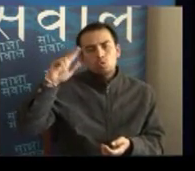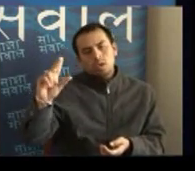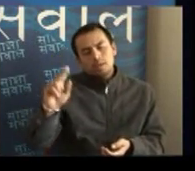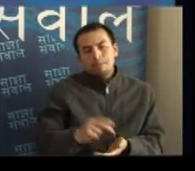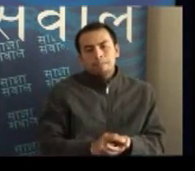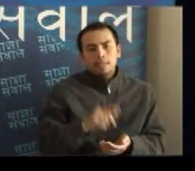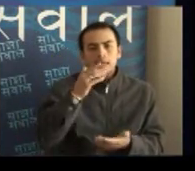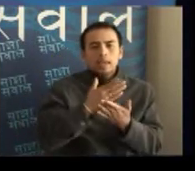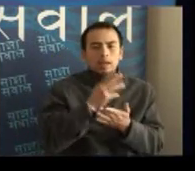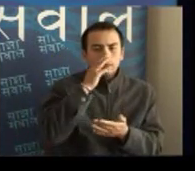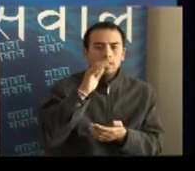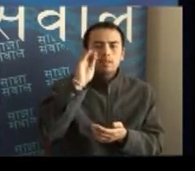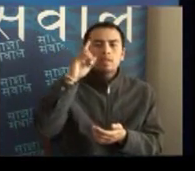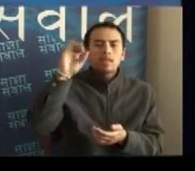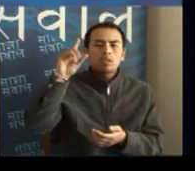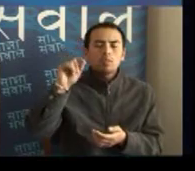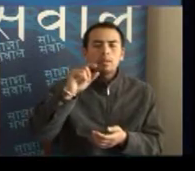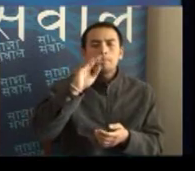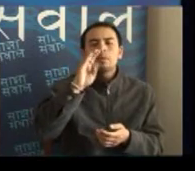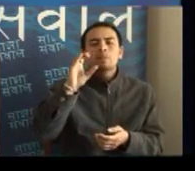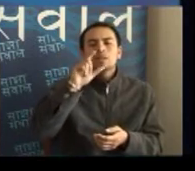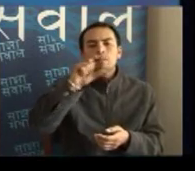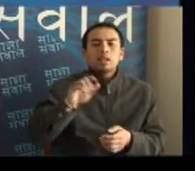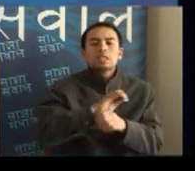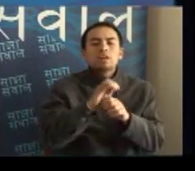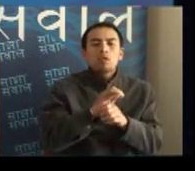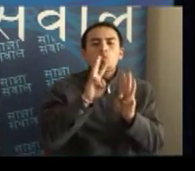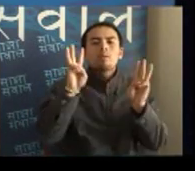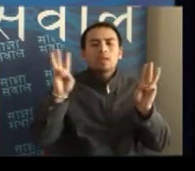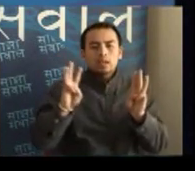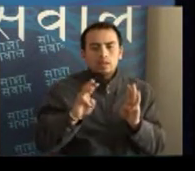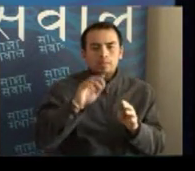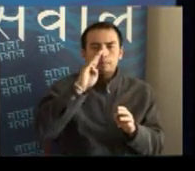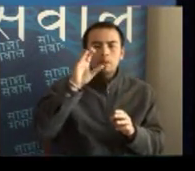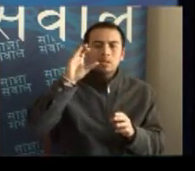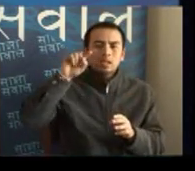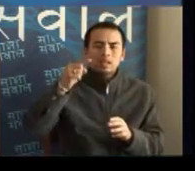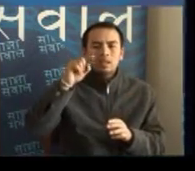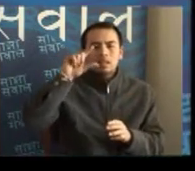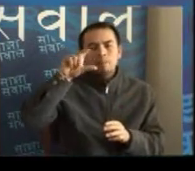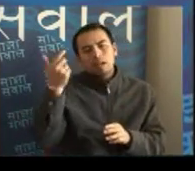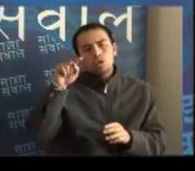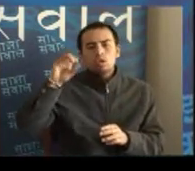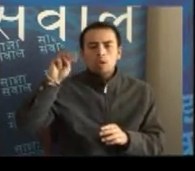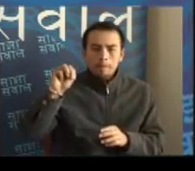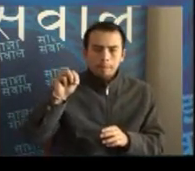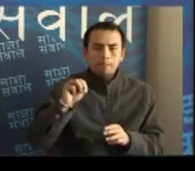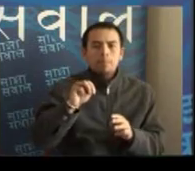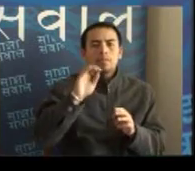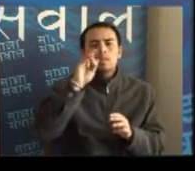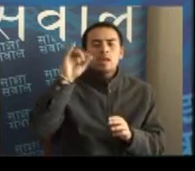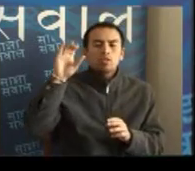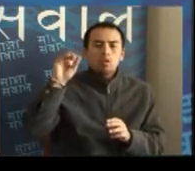nepali.letters@bbc.co.uk। कार्यक्रम साझा सवाल तपाईँ बिबिसी नेपाली सेवाको वेबसाइट bbcnepali.com सुन्न र साझा सवालको